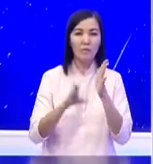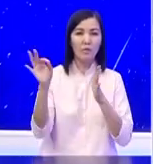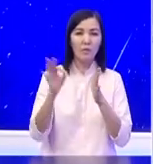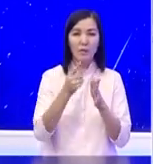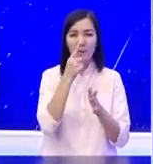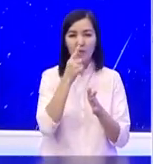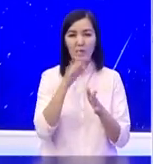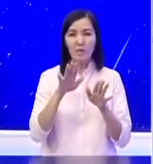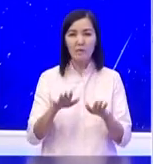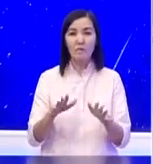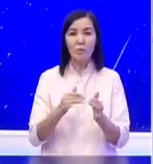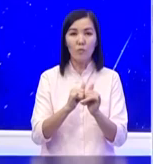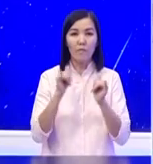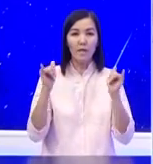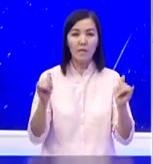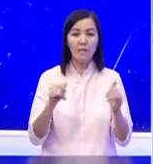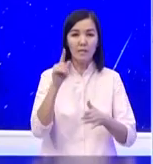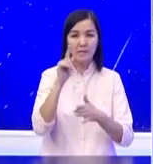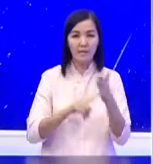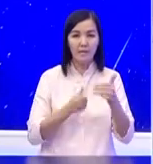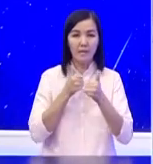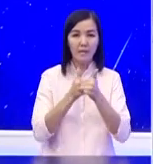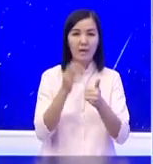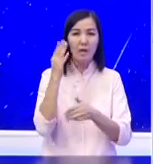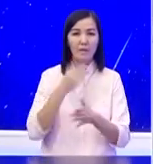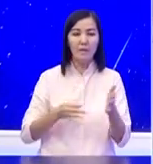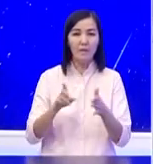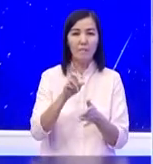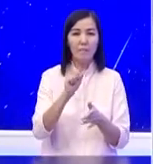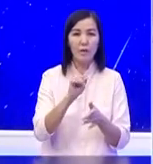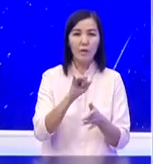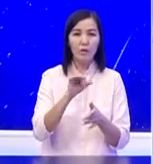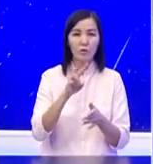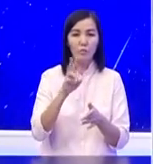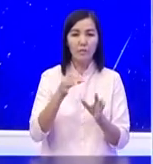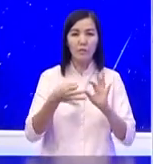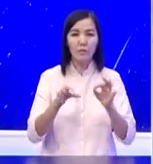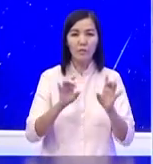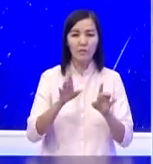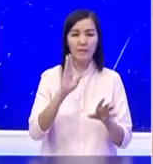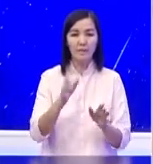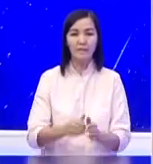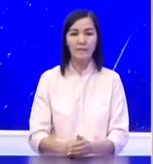коечный фонд будет увеличен, заверил заместитель акима Алматинской области Батыржан Байжуманов. Подробности в сюжете.